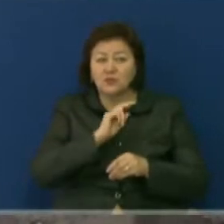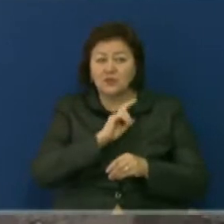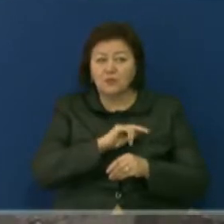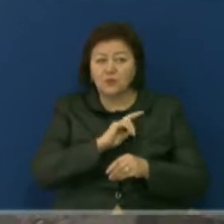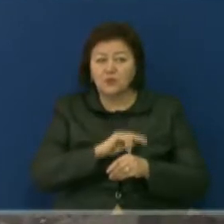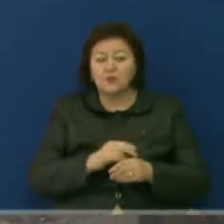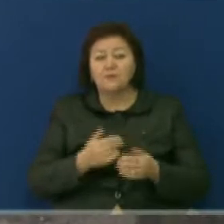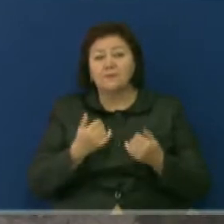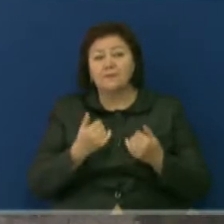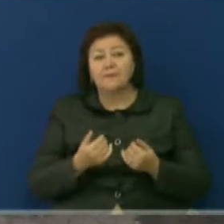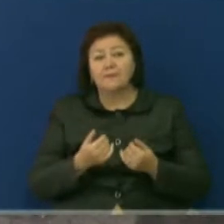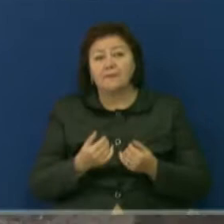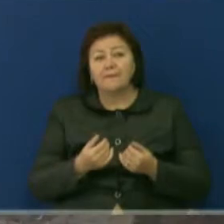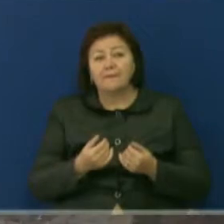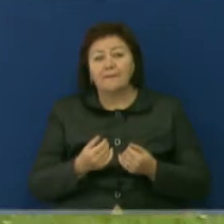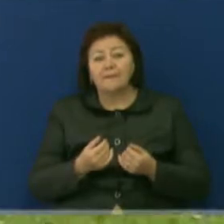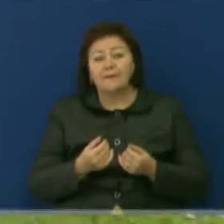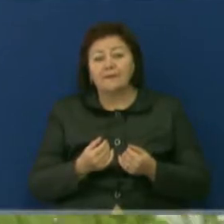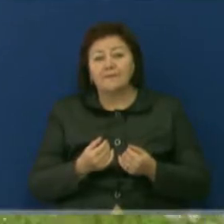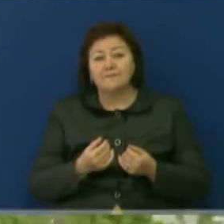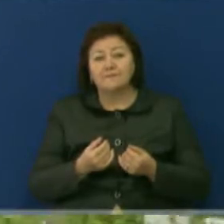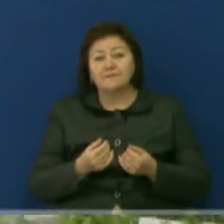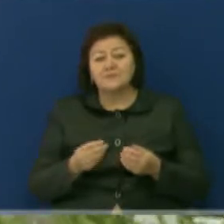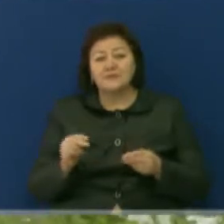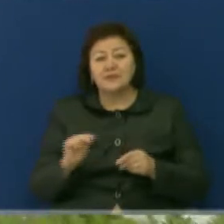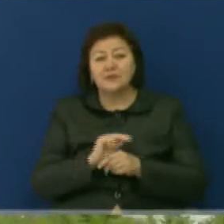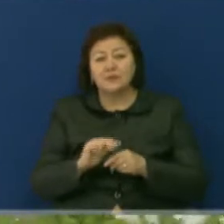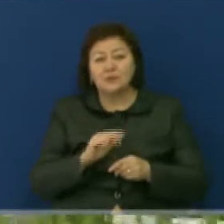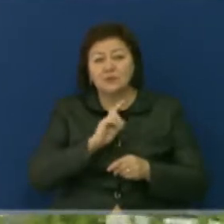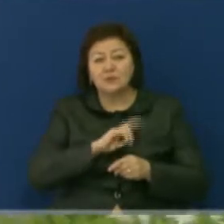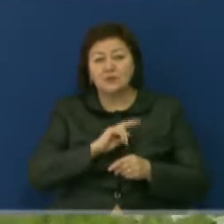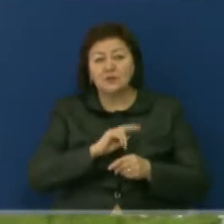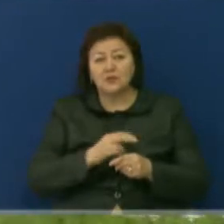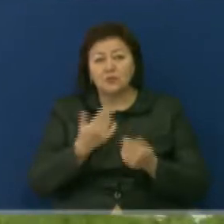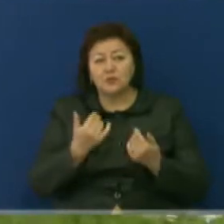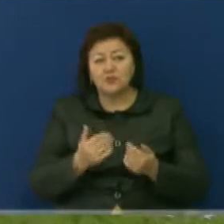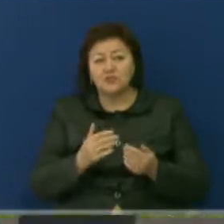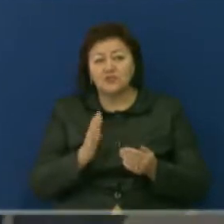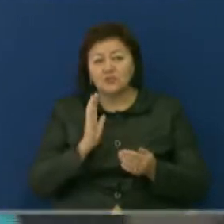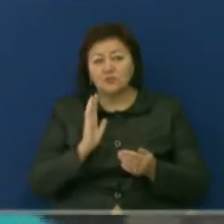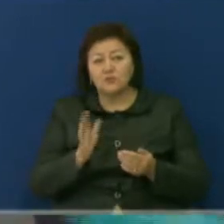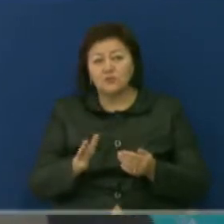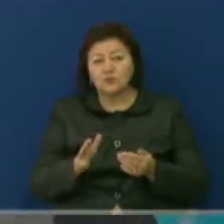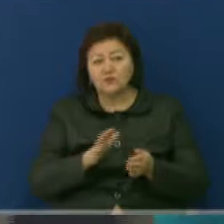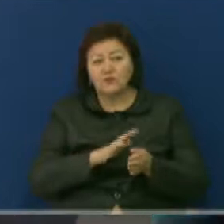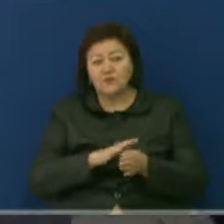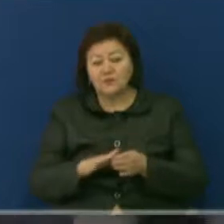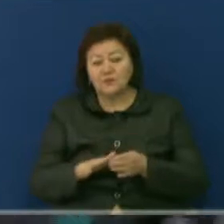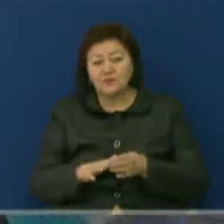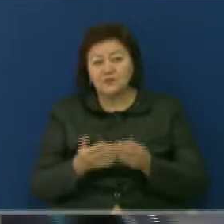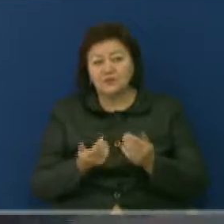ыстық су қазандығын орнату жоспарланған. Жалпы жөндеу жұмыстары бірнеше кезеңде жүзеге асырылады.